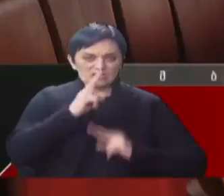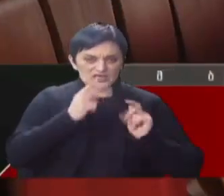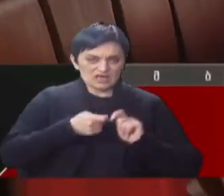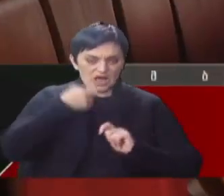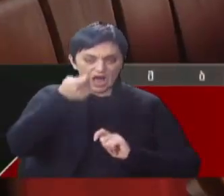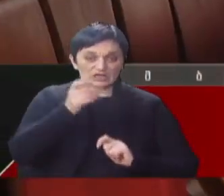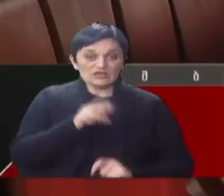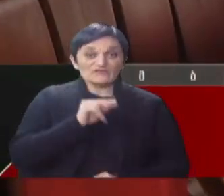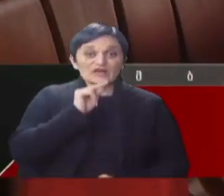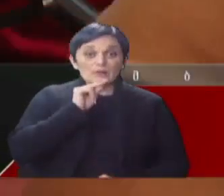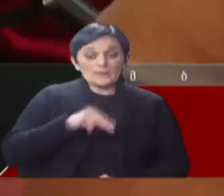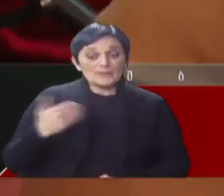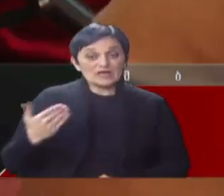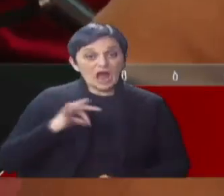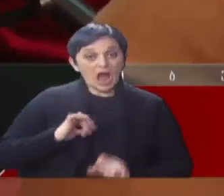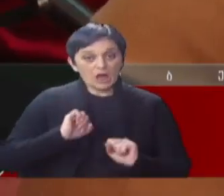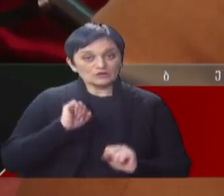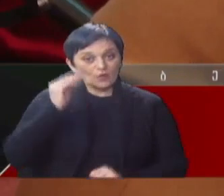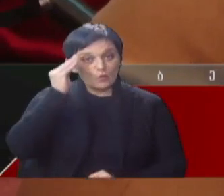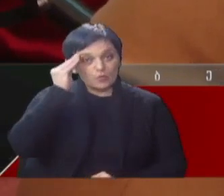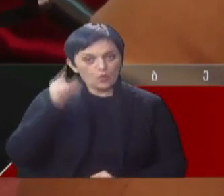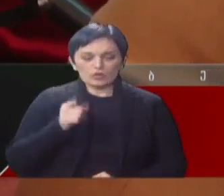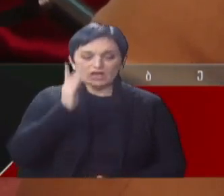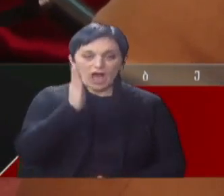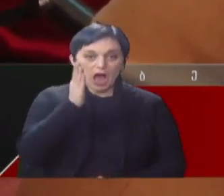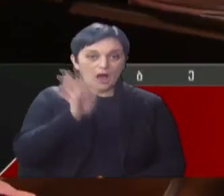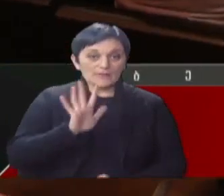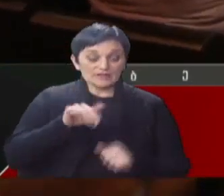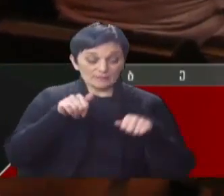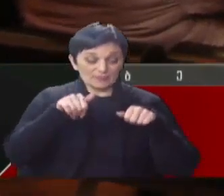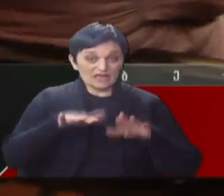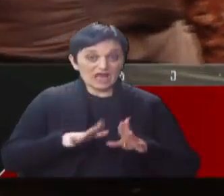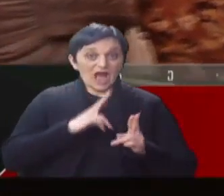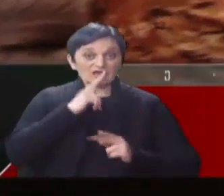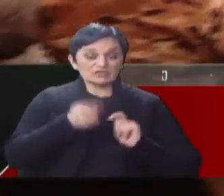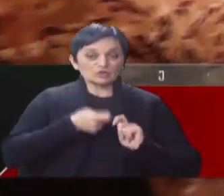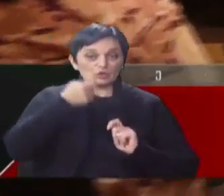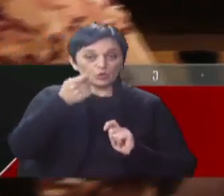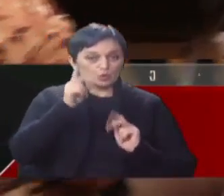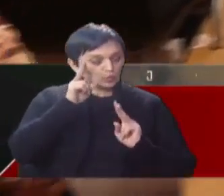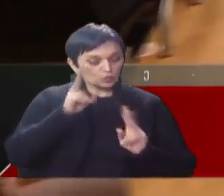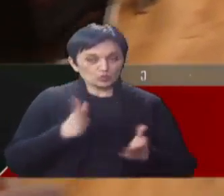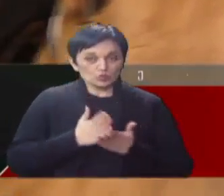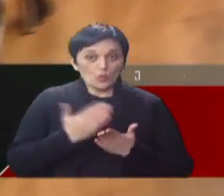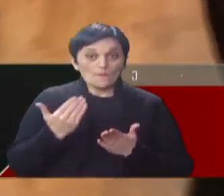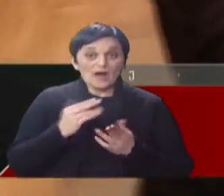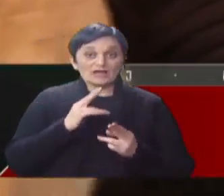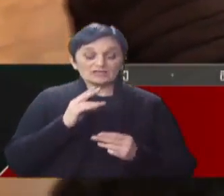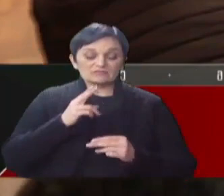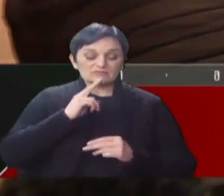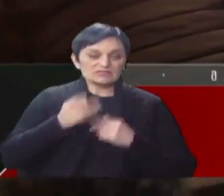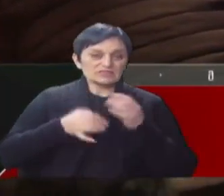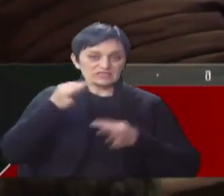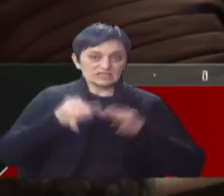Როგორია ბრალდებულების ადვოკატების პოზიცია და აპირებენ თუ არა ისინი გადაწყვეტილების გასაჩივრებას უცნობია, რადგან მათ სააპელაციო